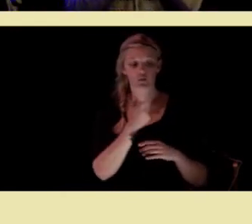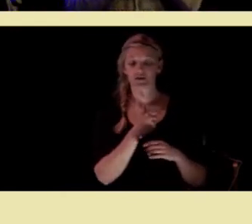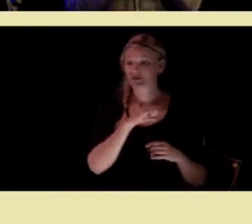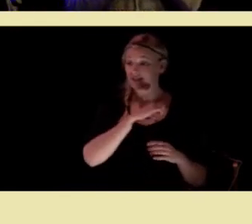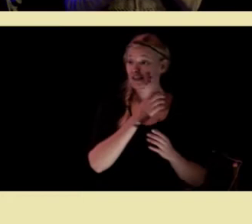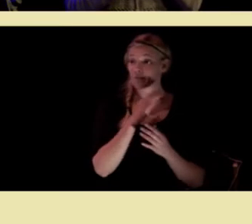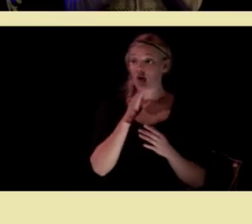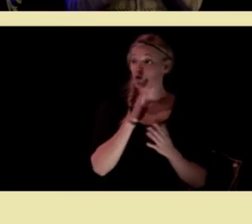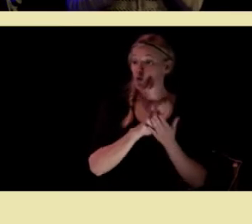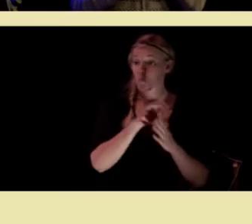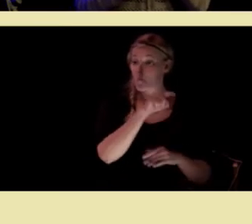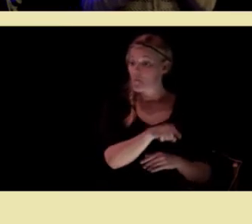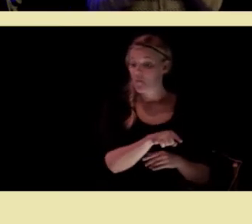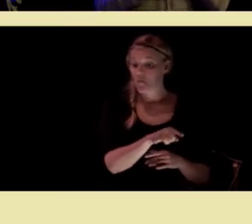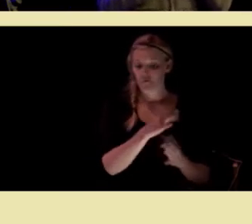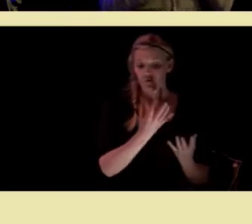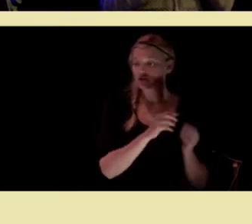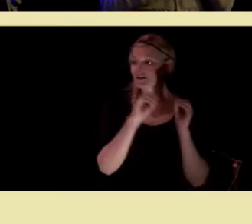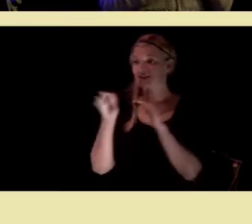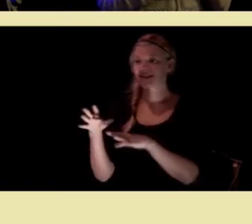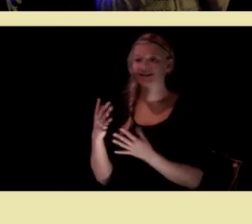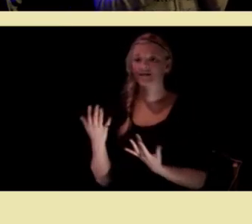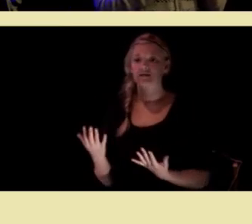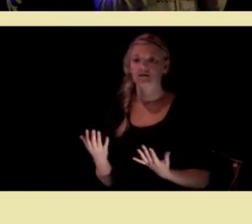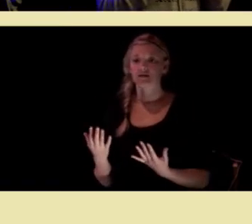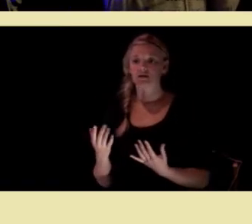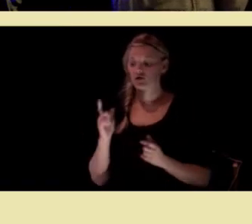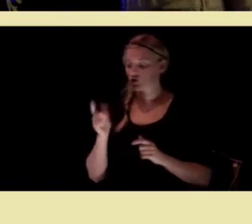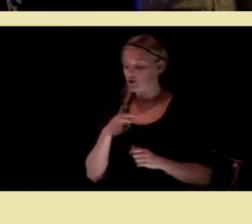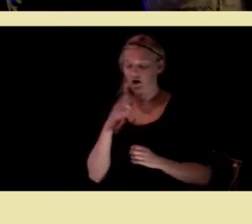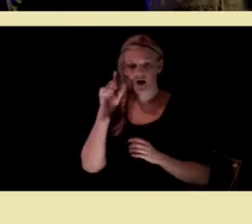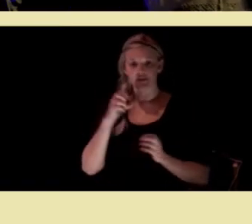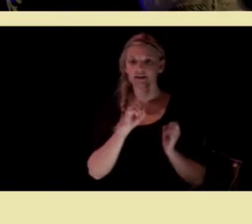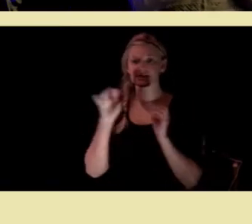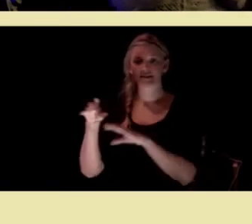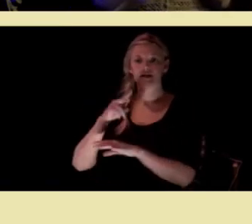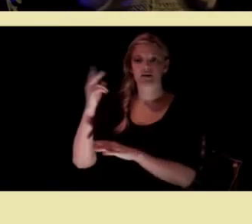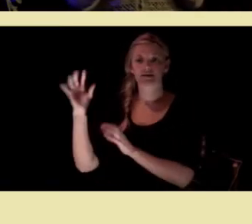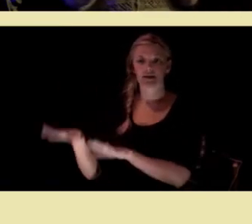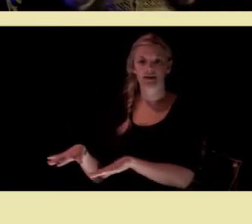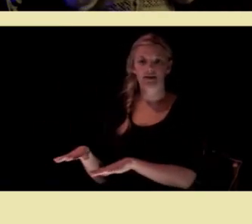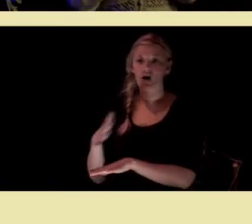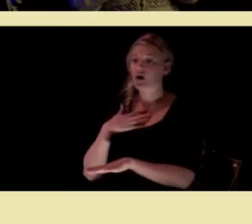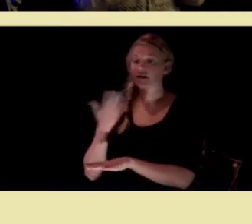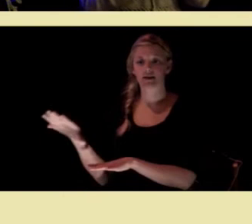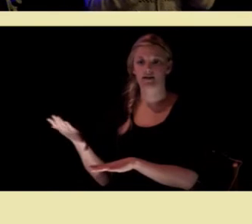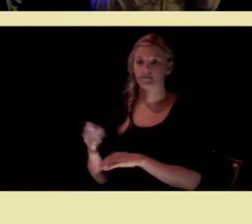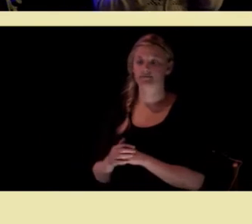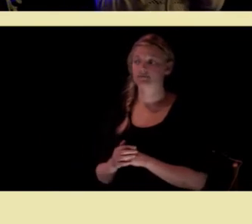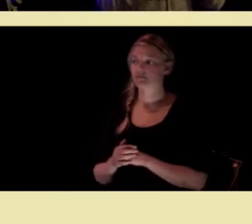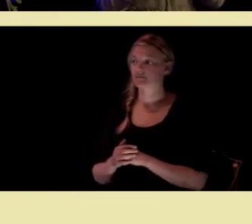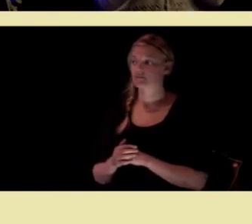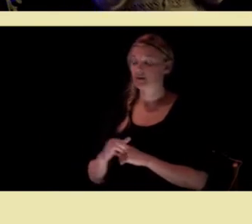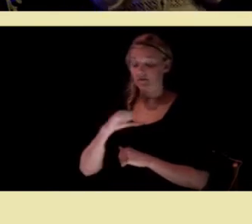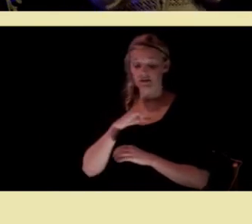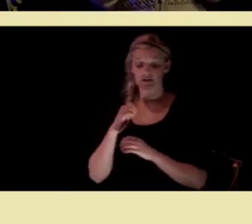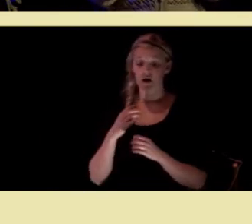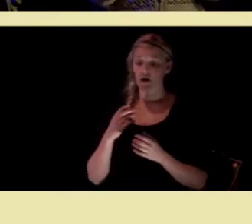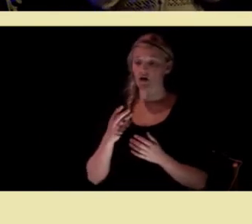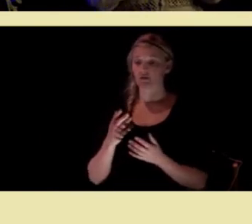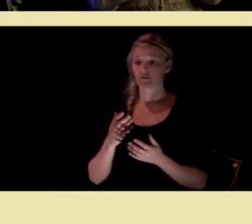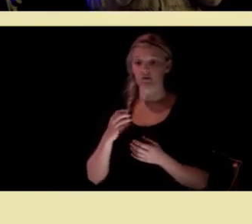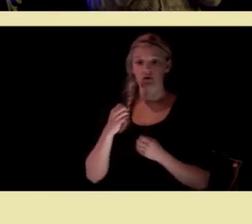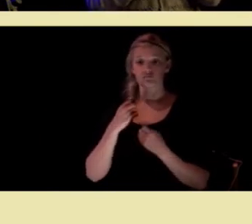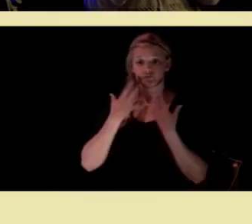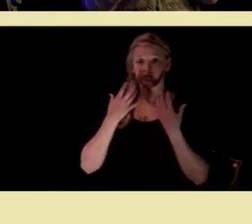der, hvor skal vi da sendes? For nå ikke noe annet plass å sendes for at man har opplevd vold